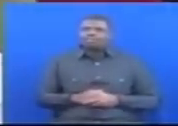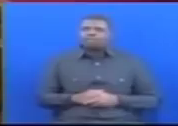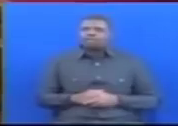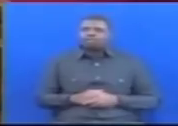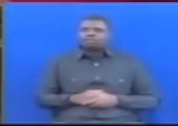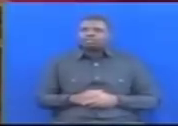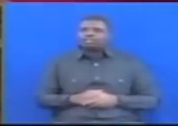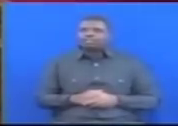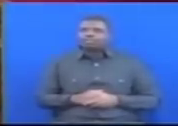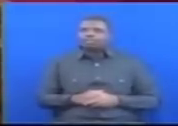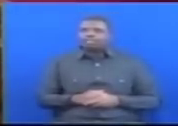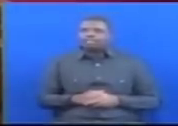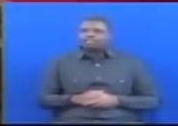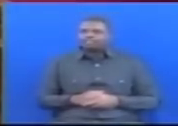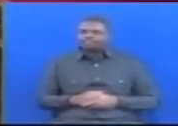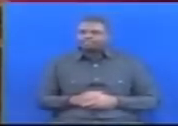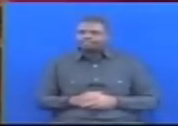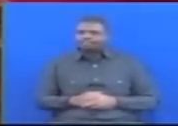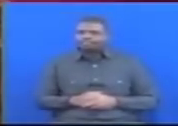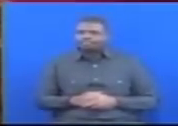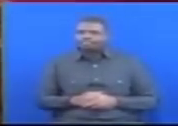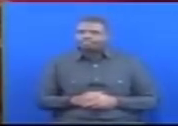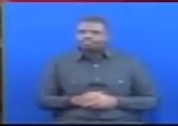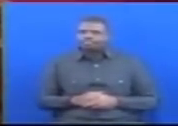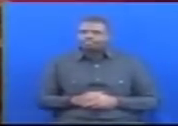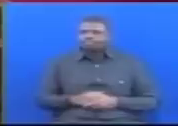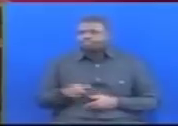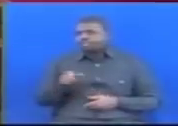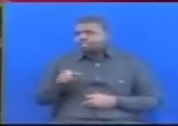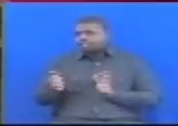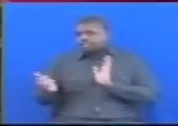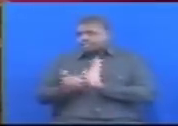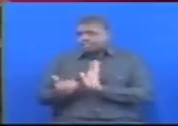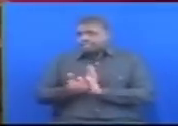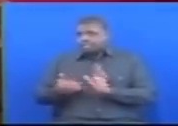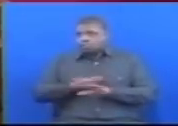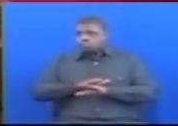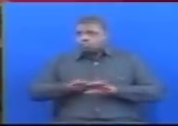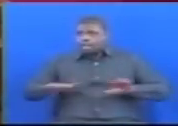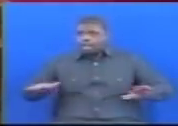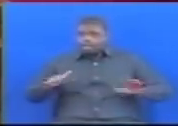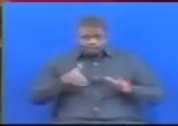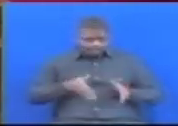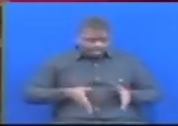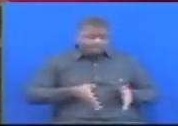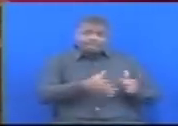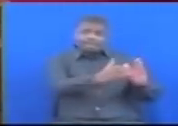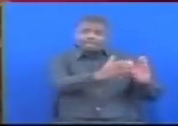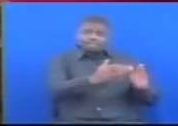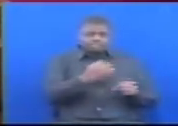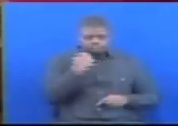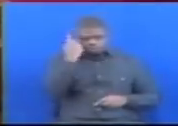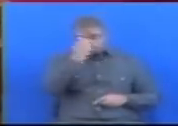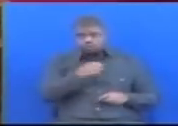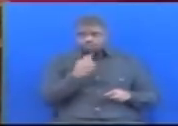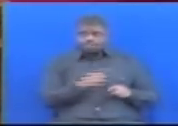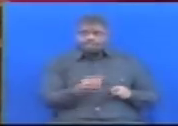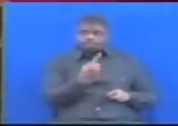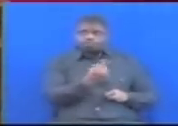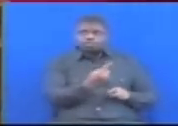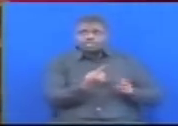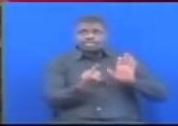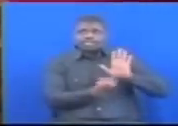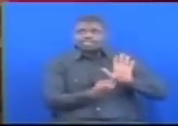ifuatavyo. Mheshimiwa Spika, sheria ya usalama barabarani sura ya 168 iliyorejewa